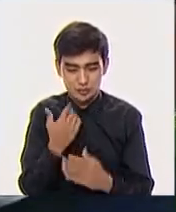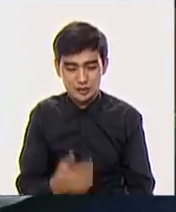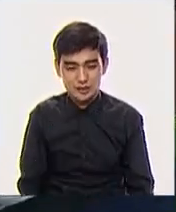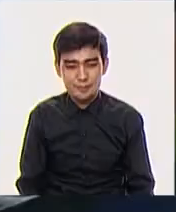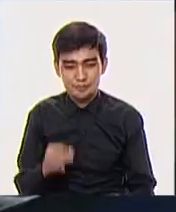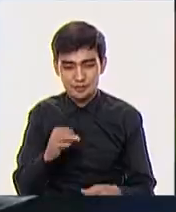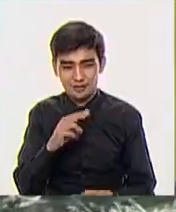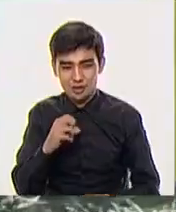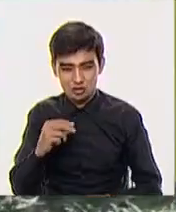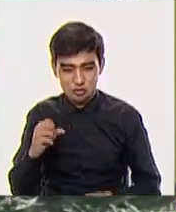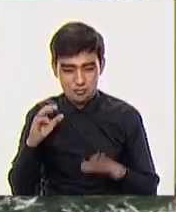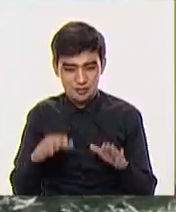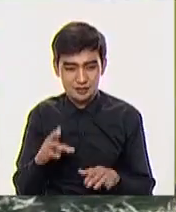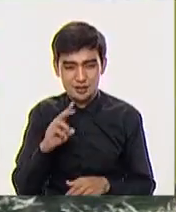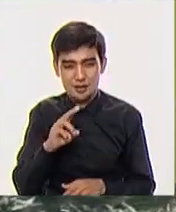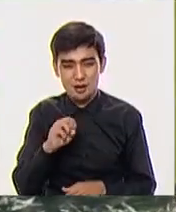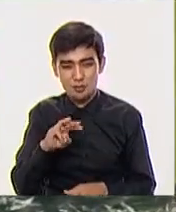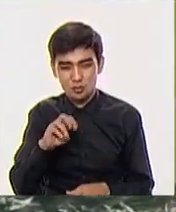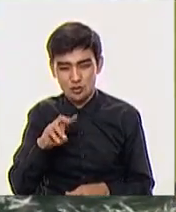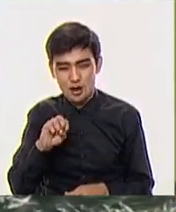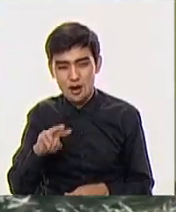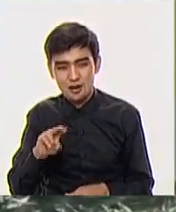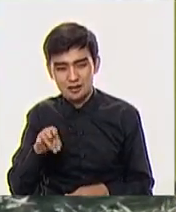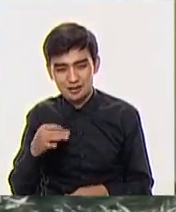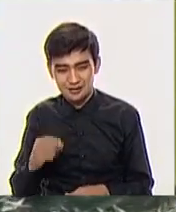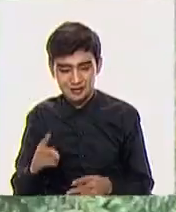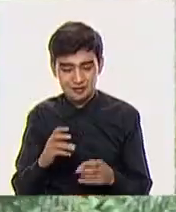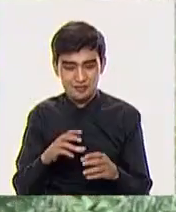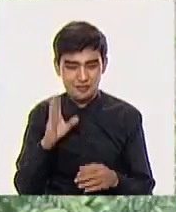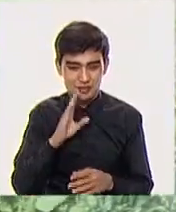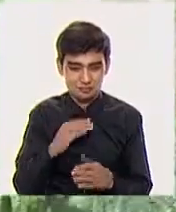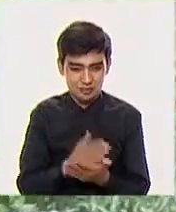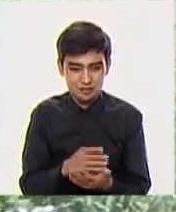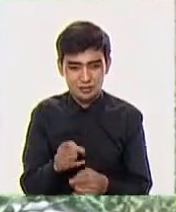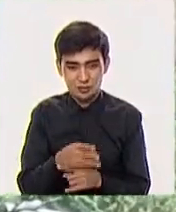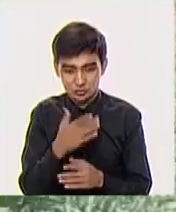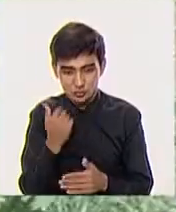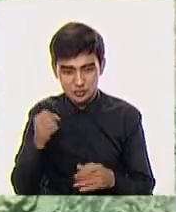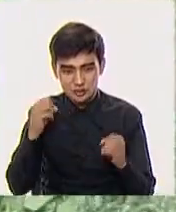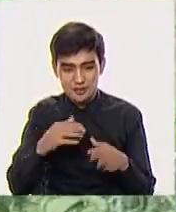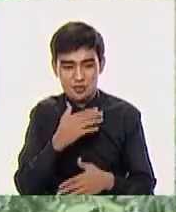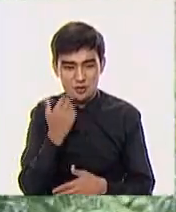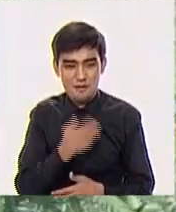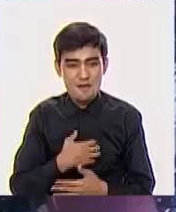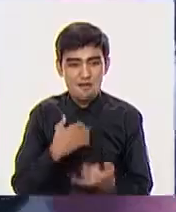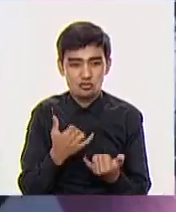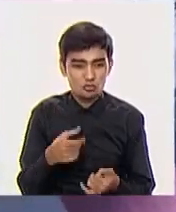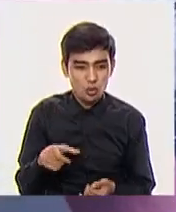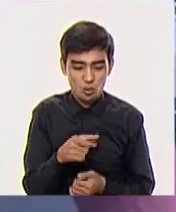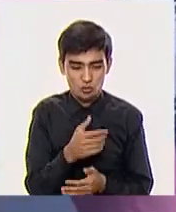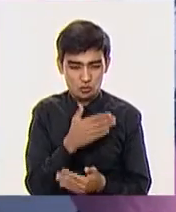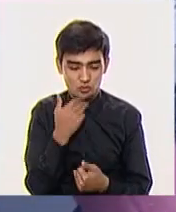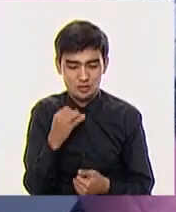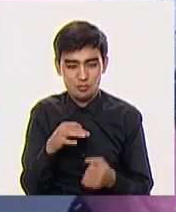товариществе коммунальник, и без того проблем немало. Из колонок уходит вода, нет освещения улиц, но важнее всего сейчас дорога.